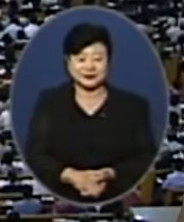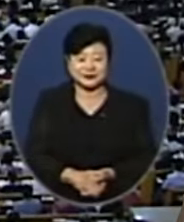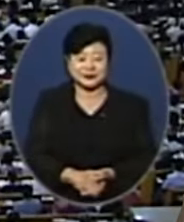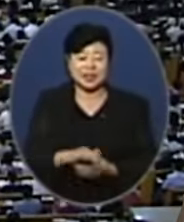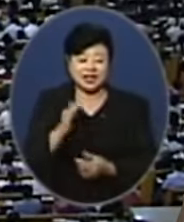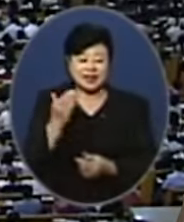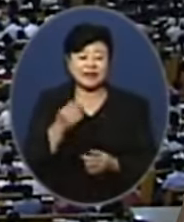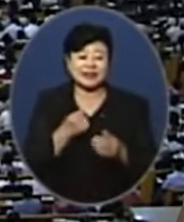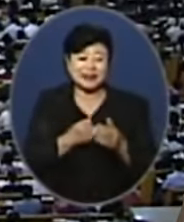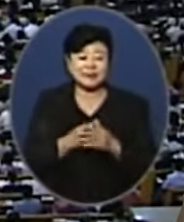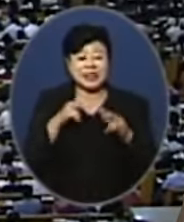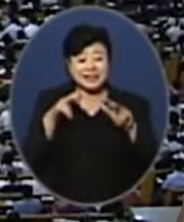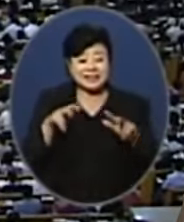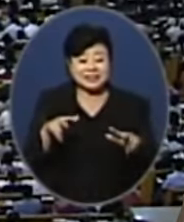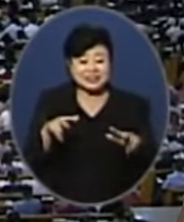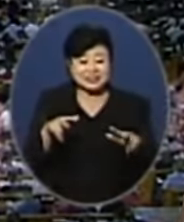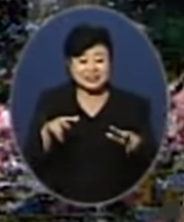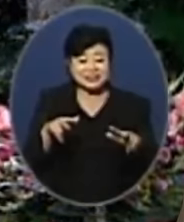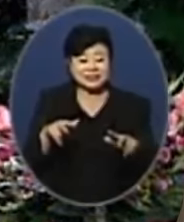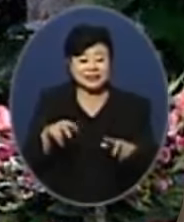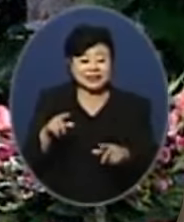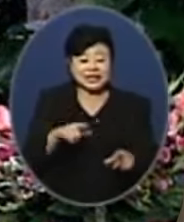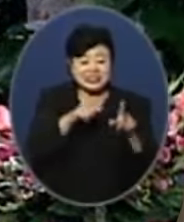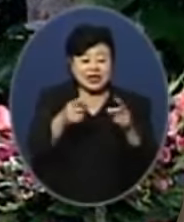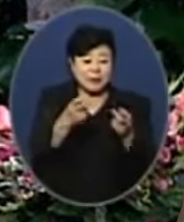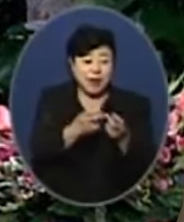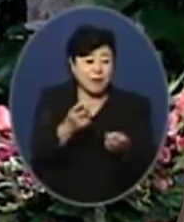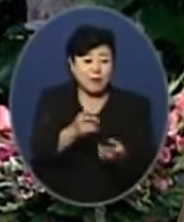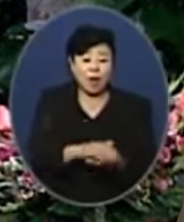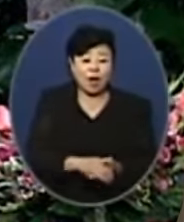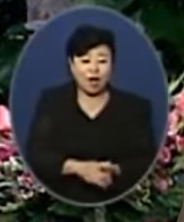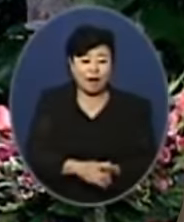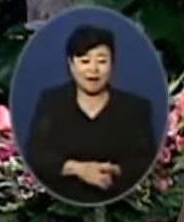그렇게 되었으니까 이제 우리가 어떻게 사느냐?